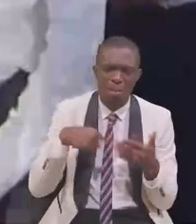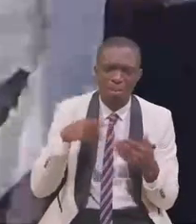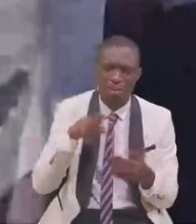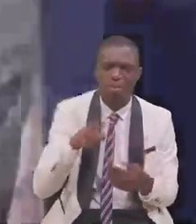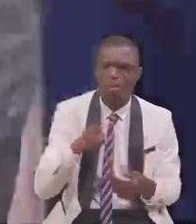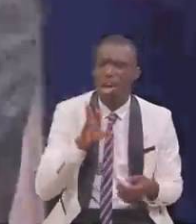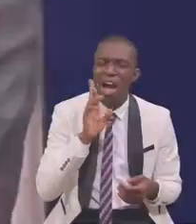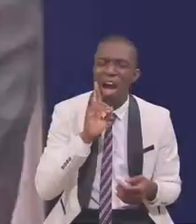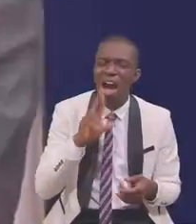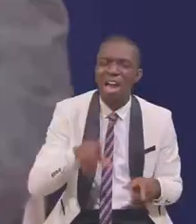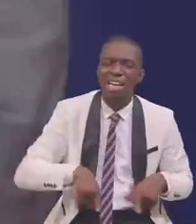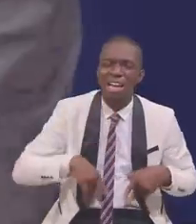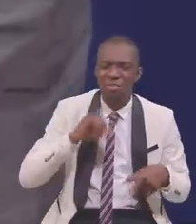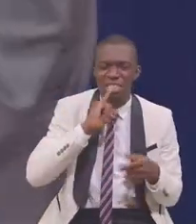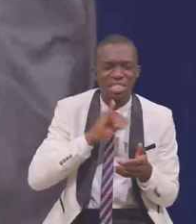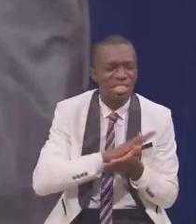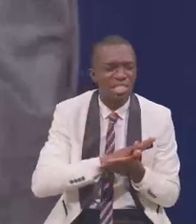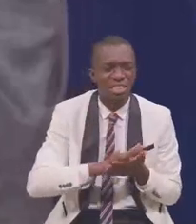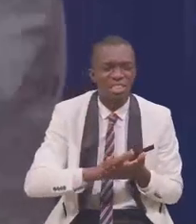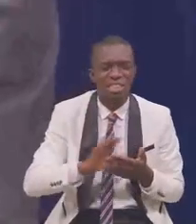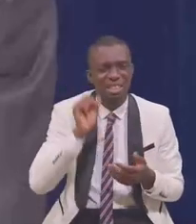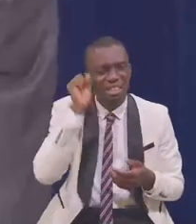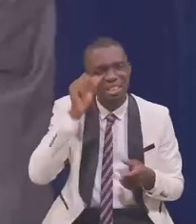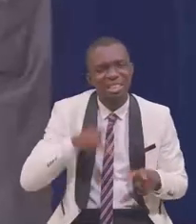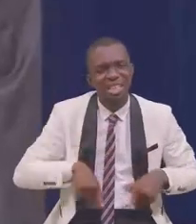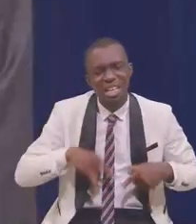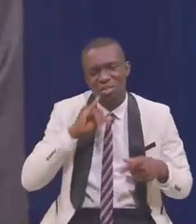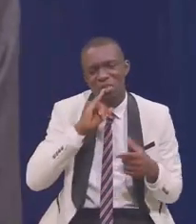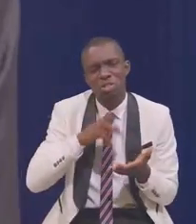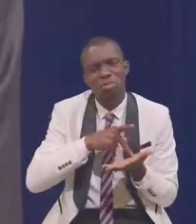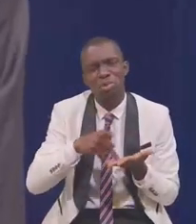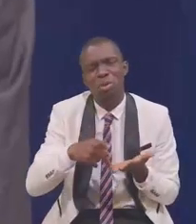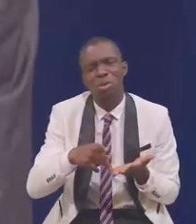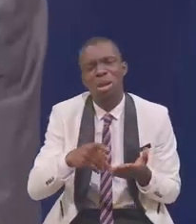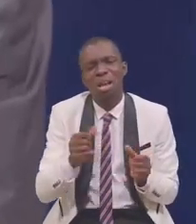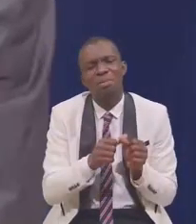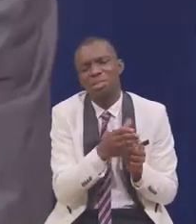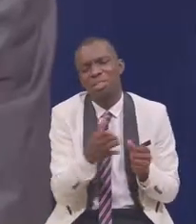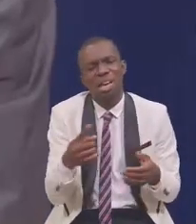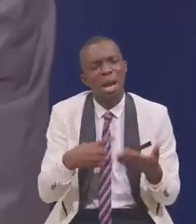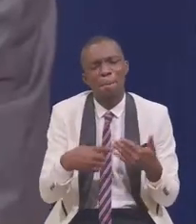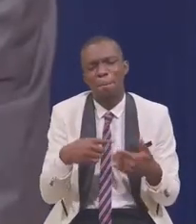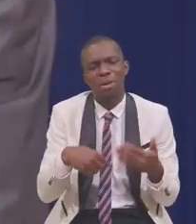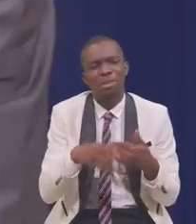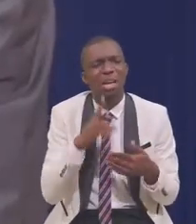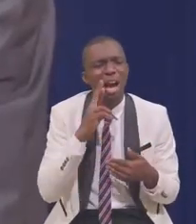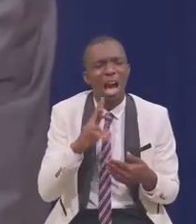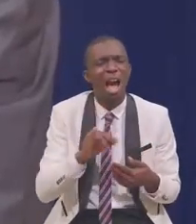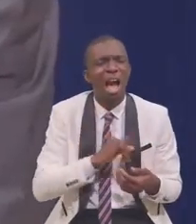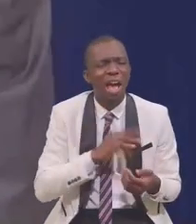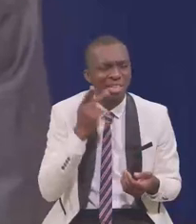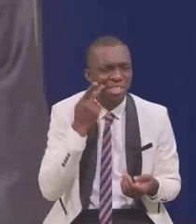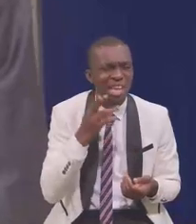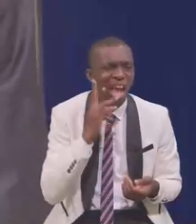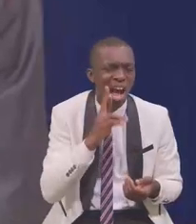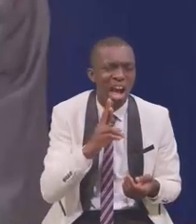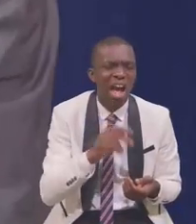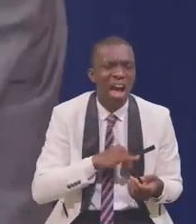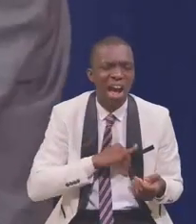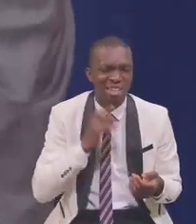est pure. Et tout ce qui la concerne, je la vois. Je vois sa vie. Et elle